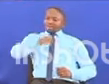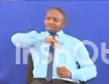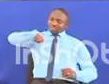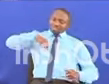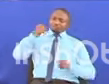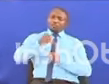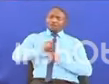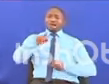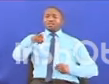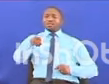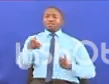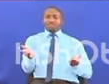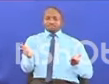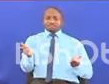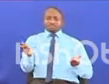nini?